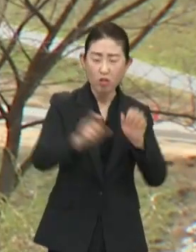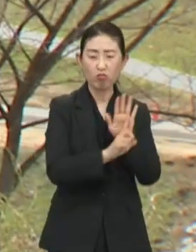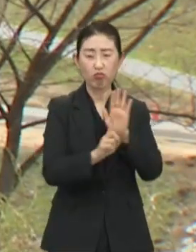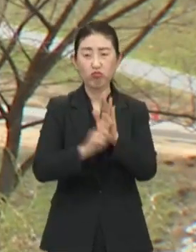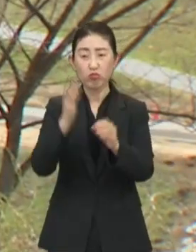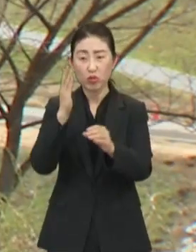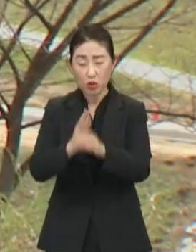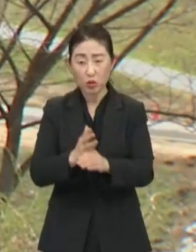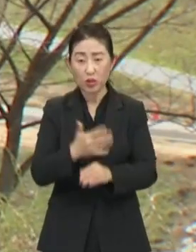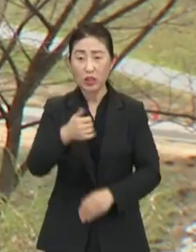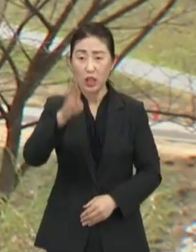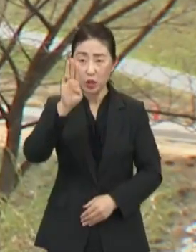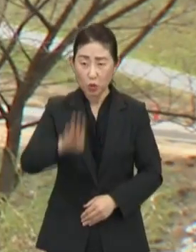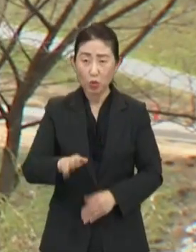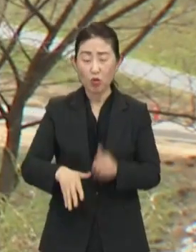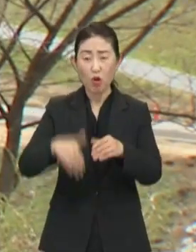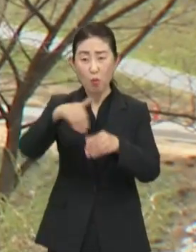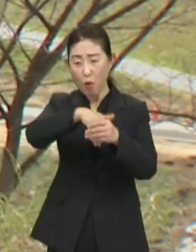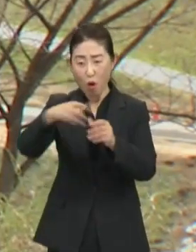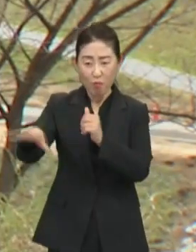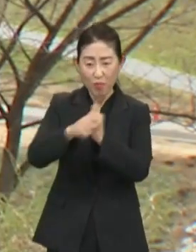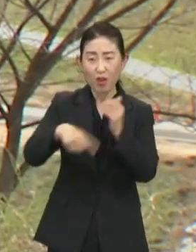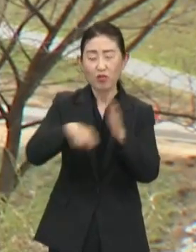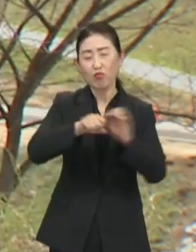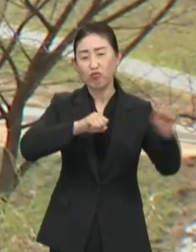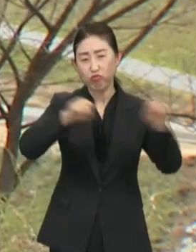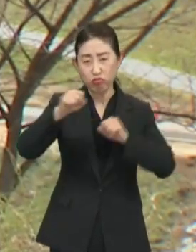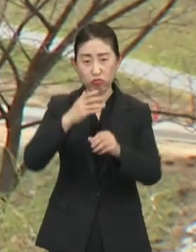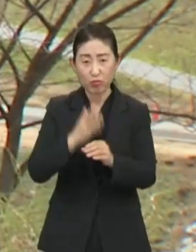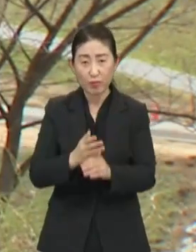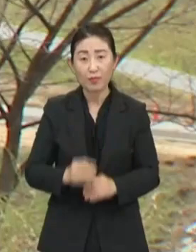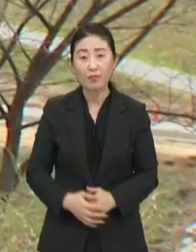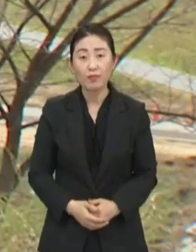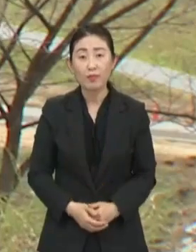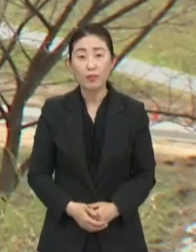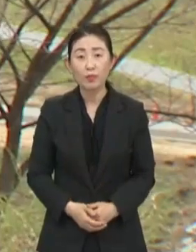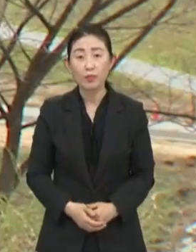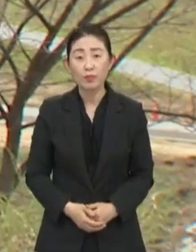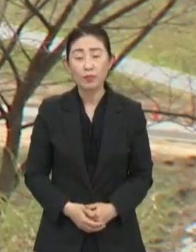내놓으면서 세종시 선거판세가 요동치고 있습니다. TJB 강진원입니다.